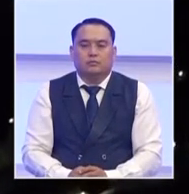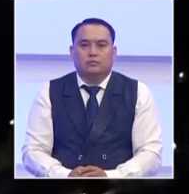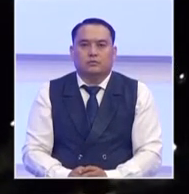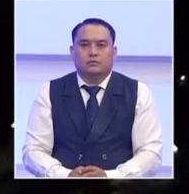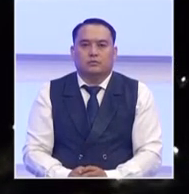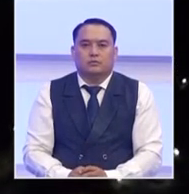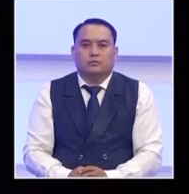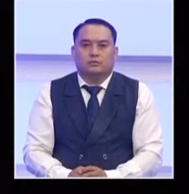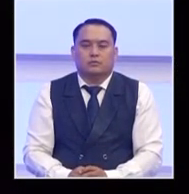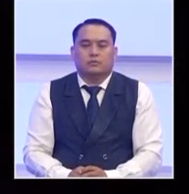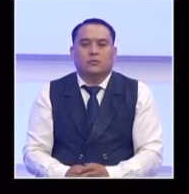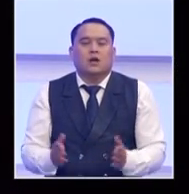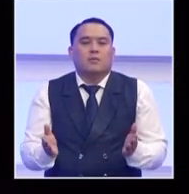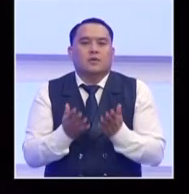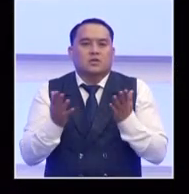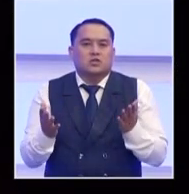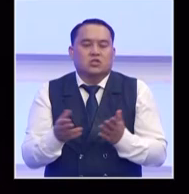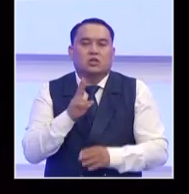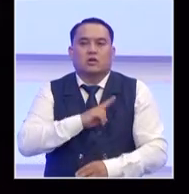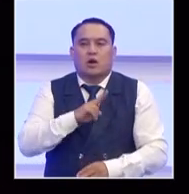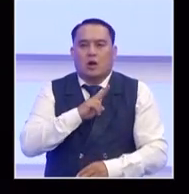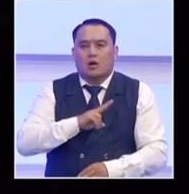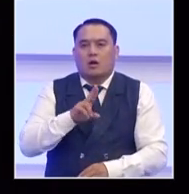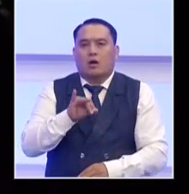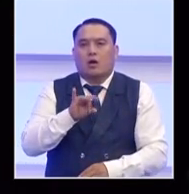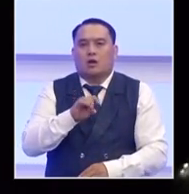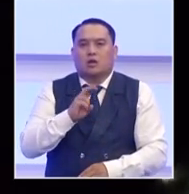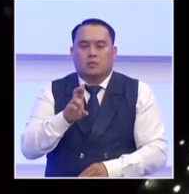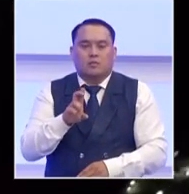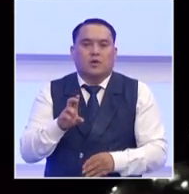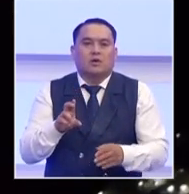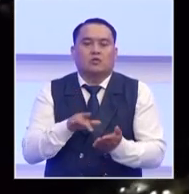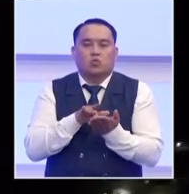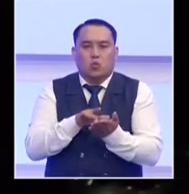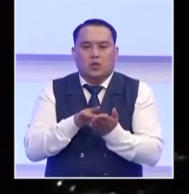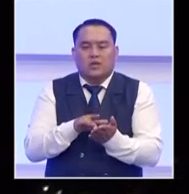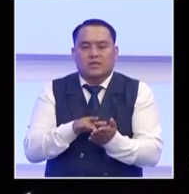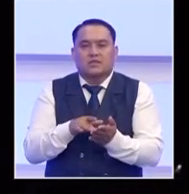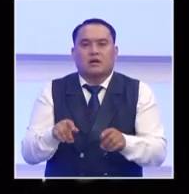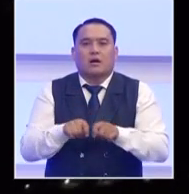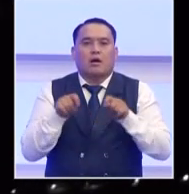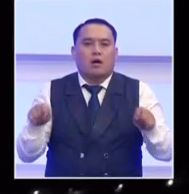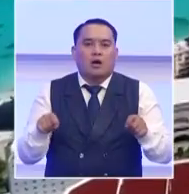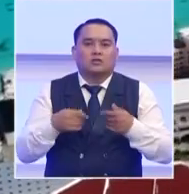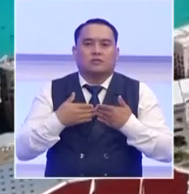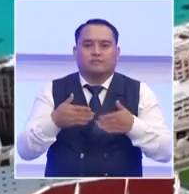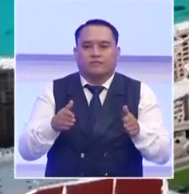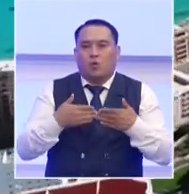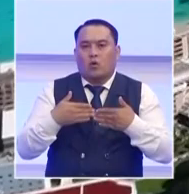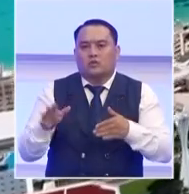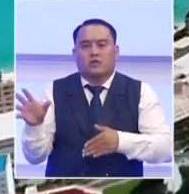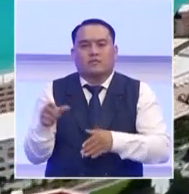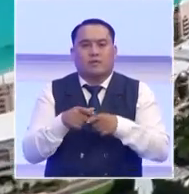Мексика шектеу шараларын жеңілдетіп жатыр. Қазір Кариб теңізі жағажайлары ашылды. Демалыс орындарында шетелдіктер қарасы біртіндеп көбейіп